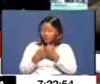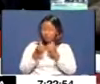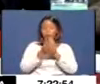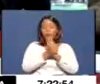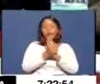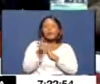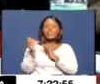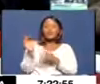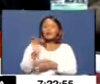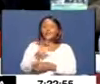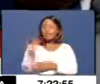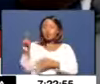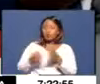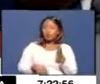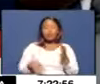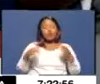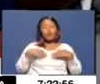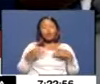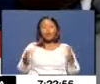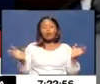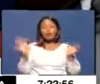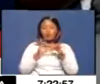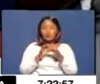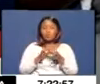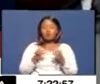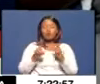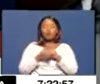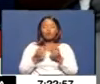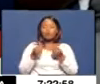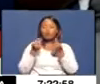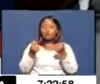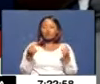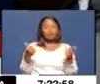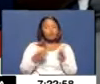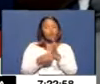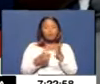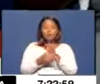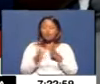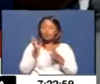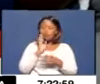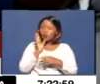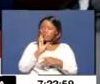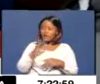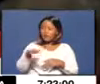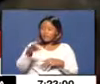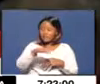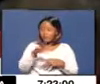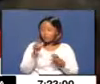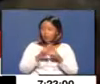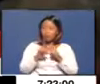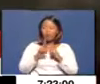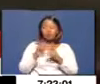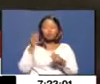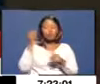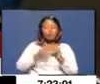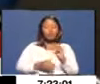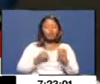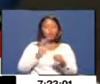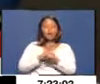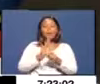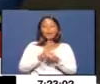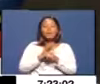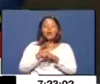umoja miongoni mwa wadau ili kupambana na tatizo la maji katika sehemu hiyo na hivyo kuepusha maambukizi yanayoenea kwa